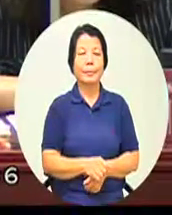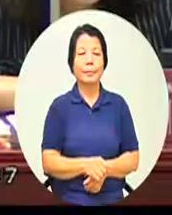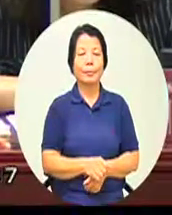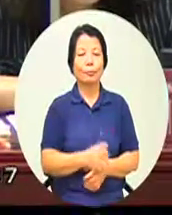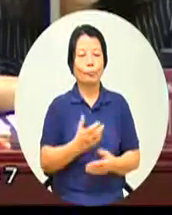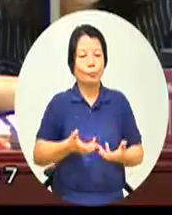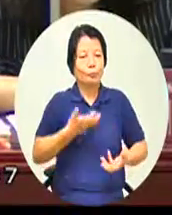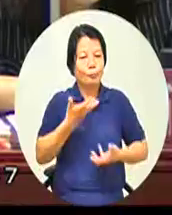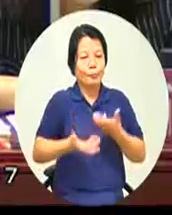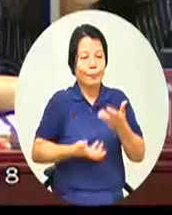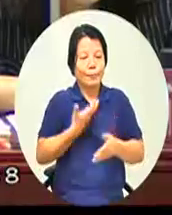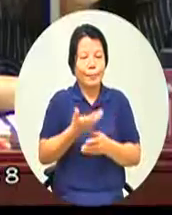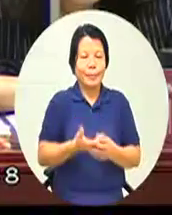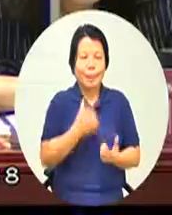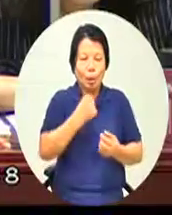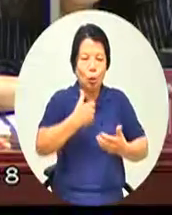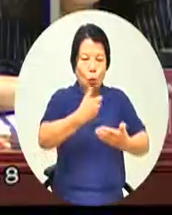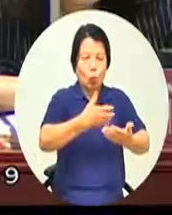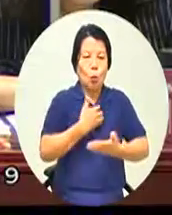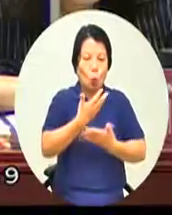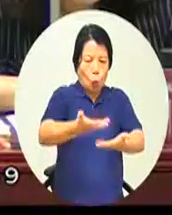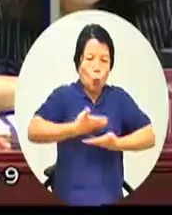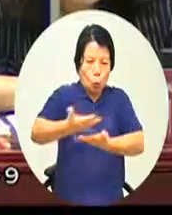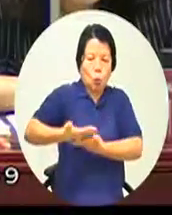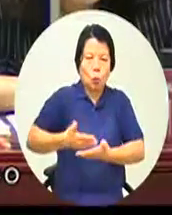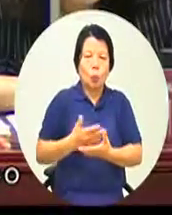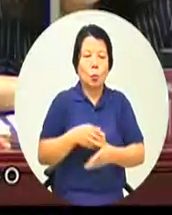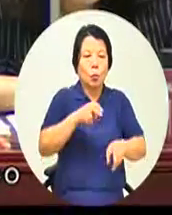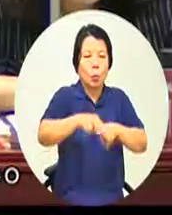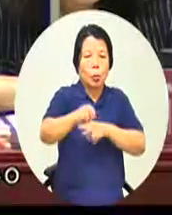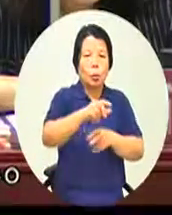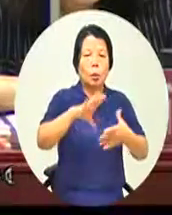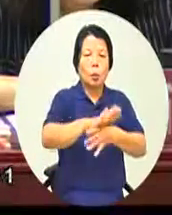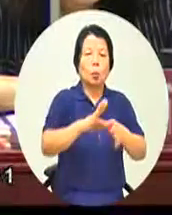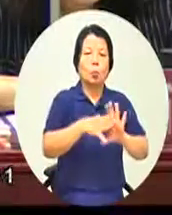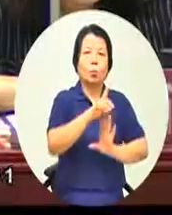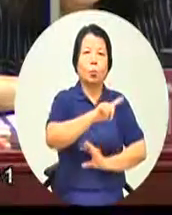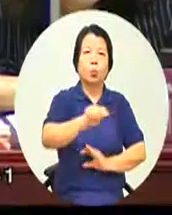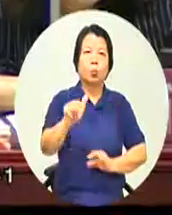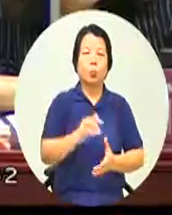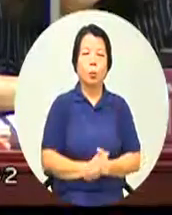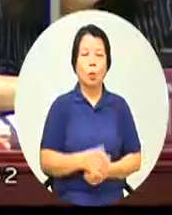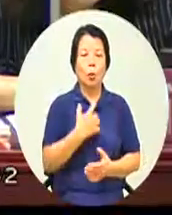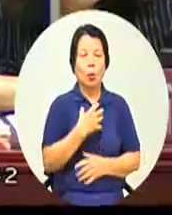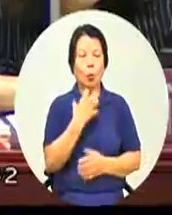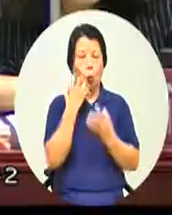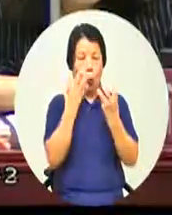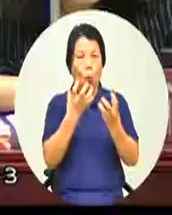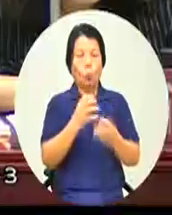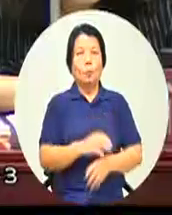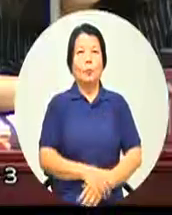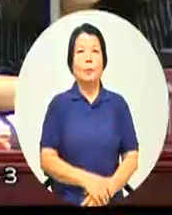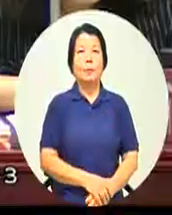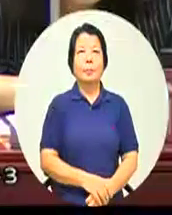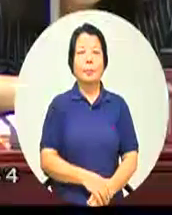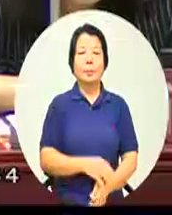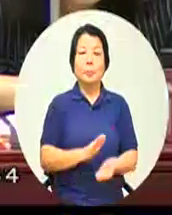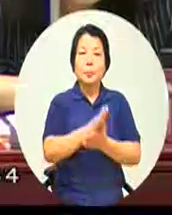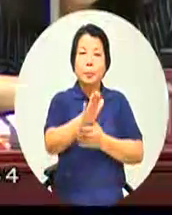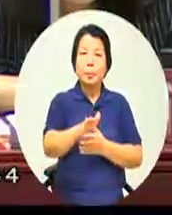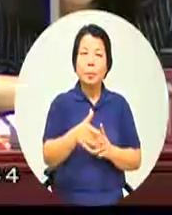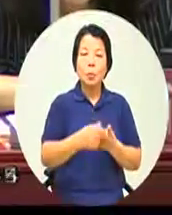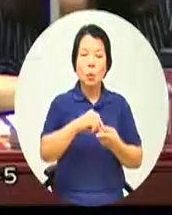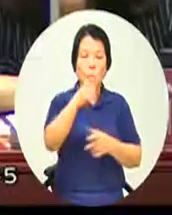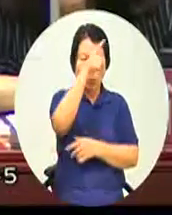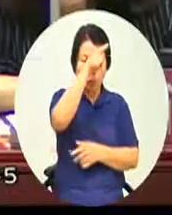情而疯狂的收集那个铁道文物，我们看了也非常的惊讶这样子。那其实我们后续有跟